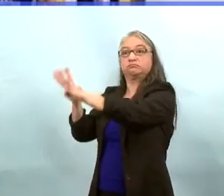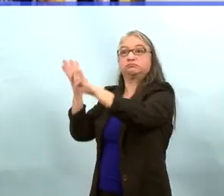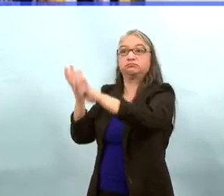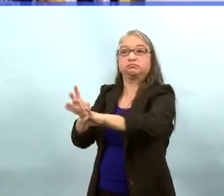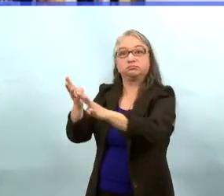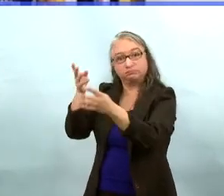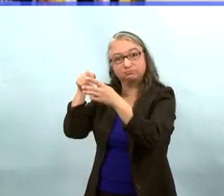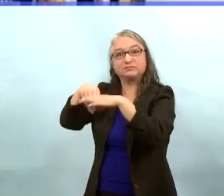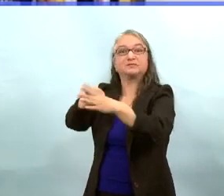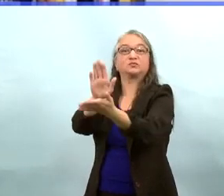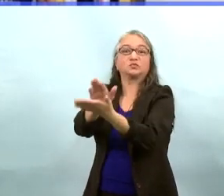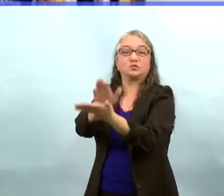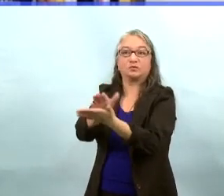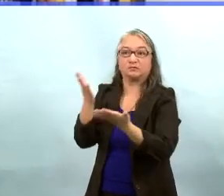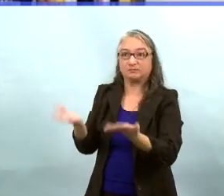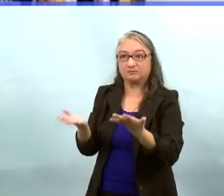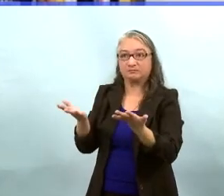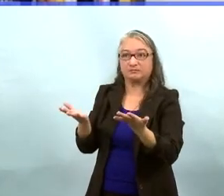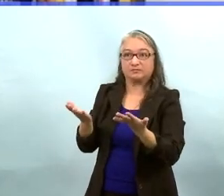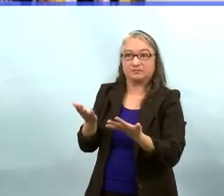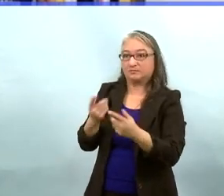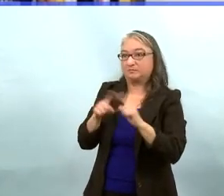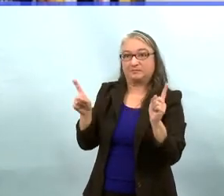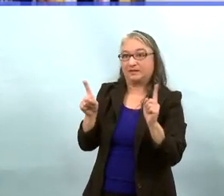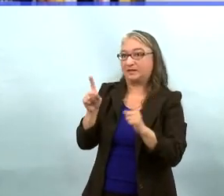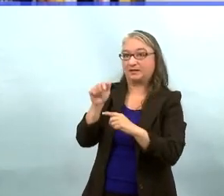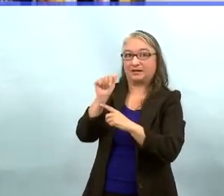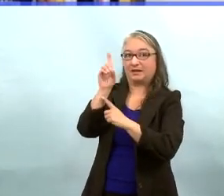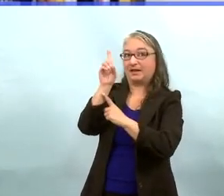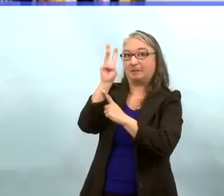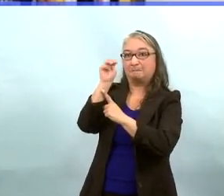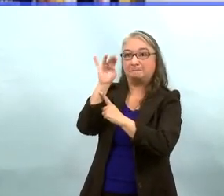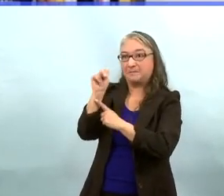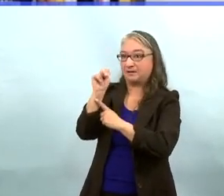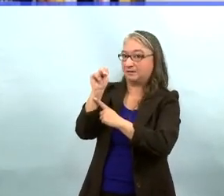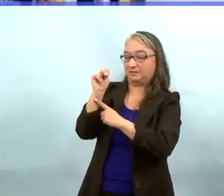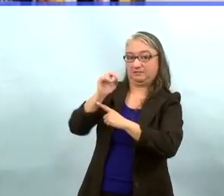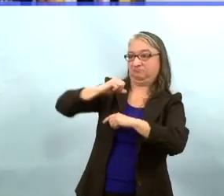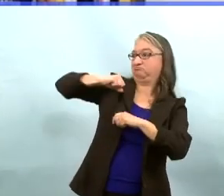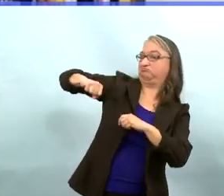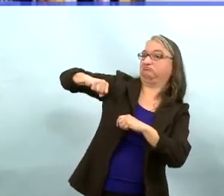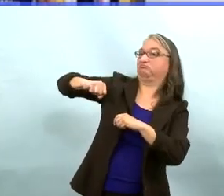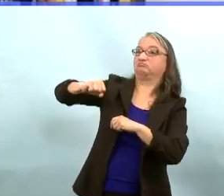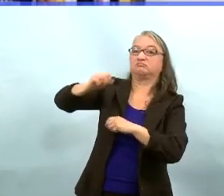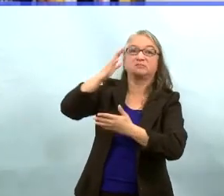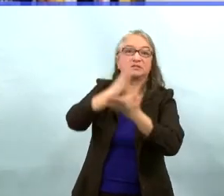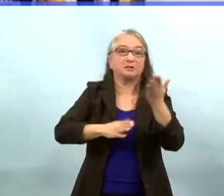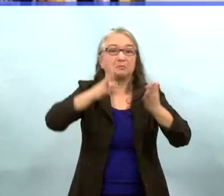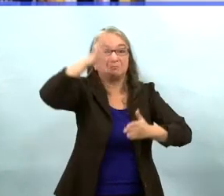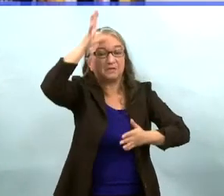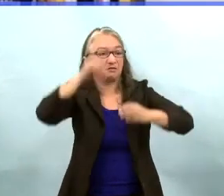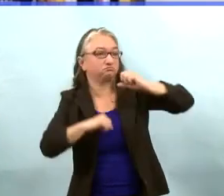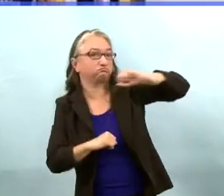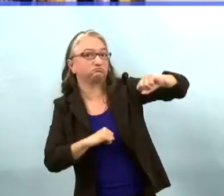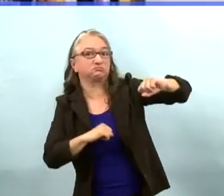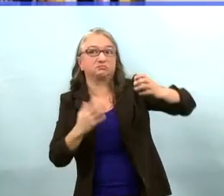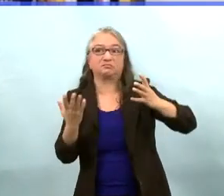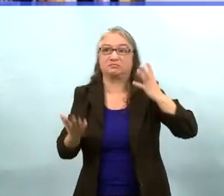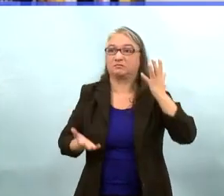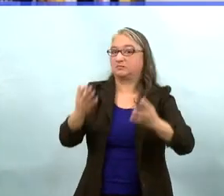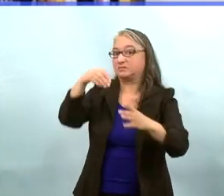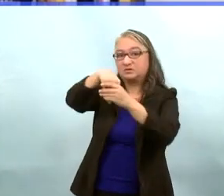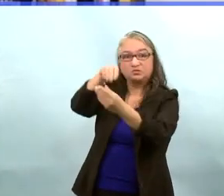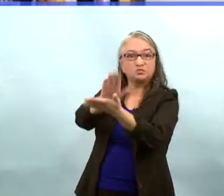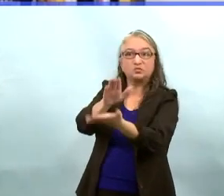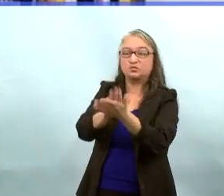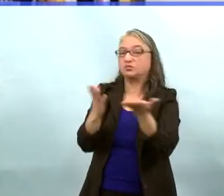d'enthousiasme de la part de l'administration ou au moins de certaines des familles qui pensent à autre